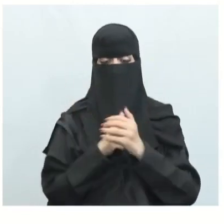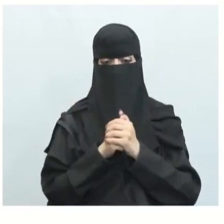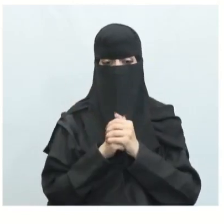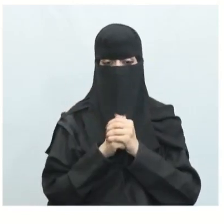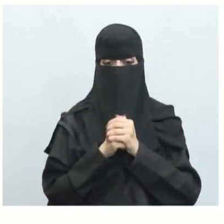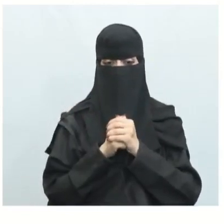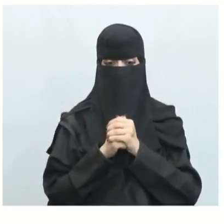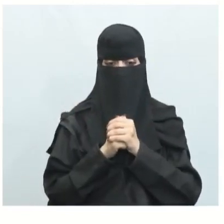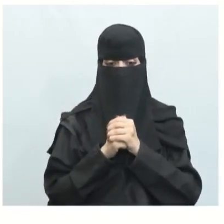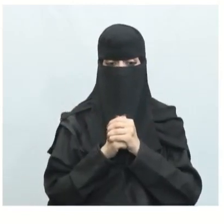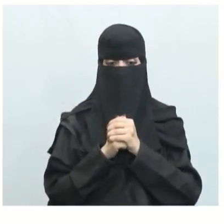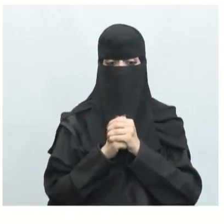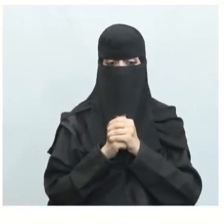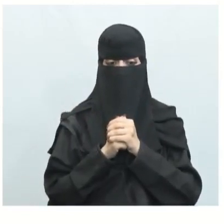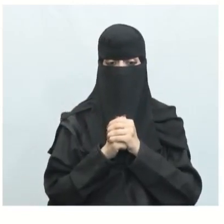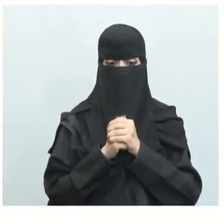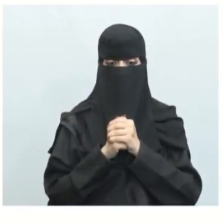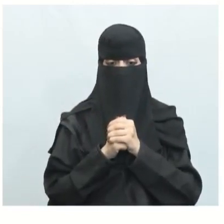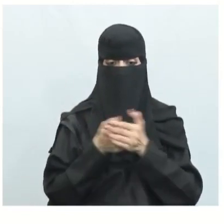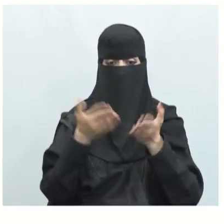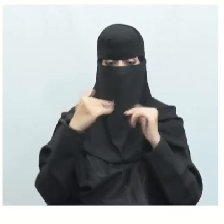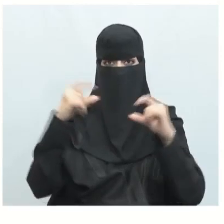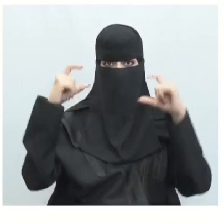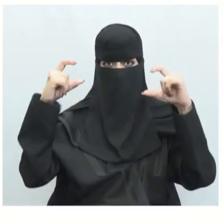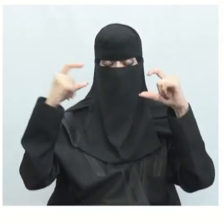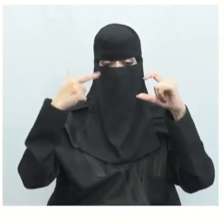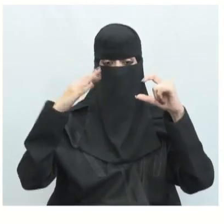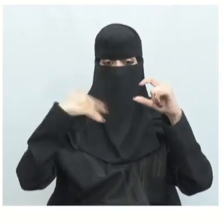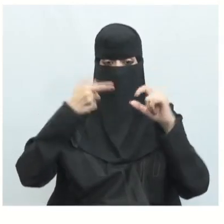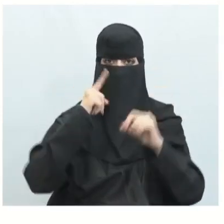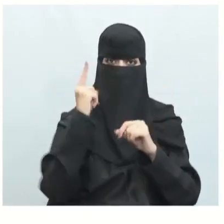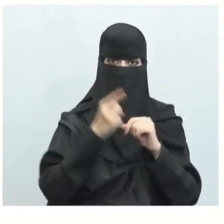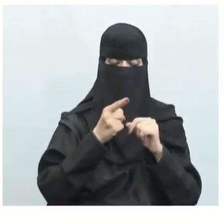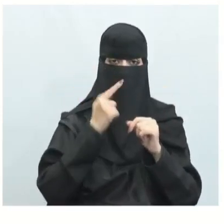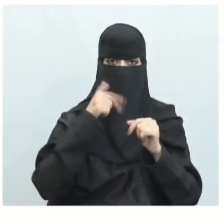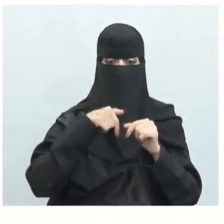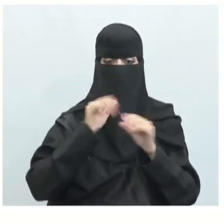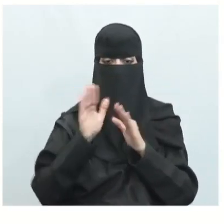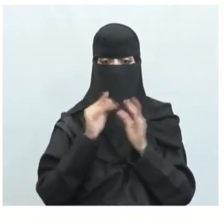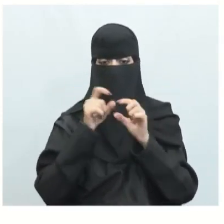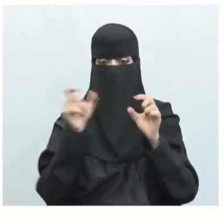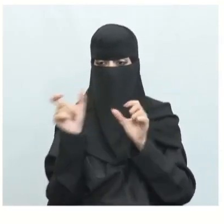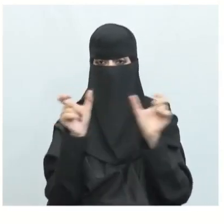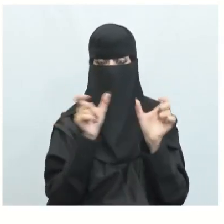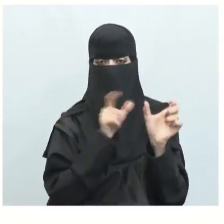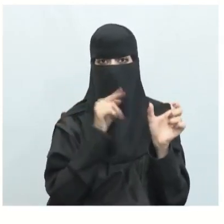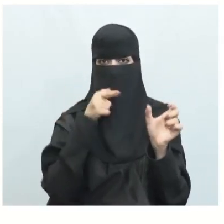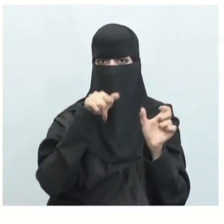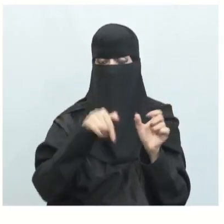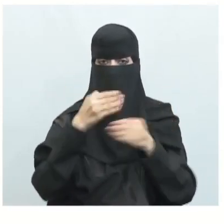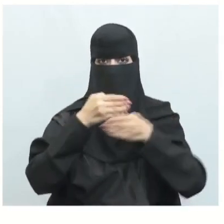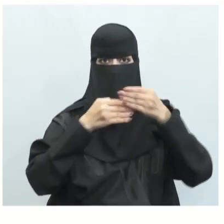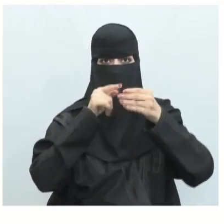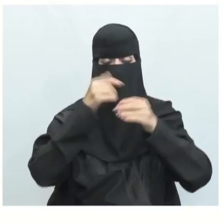كونتينس طبع للجمله كما هي بين علامتي تنصيص ثم ر طباعه ايش جريت اي ماي جراف بمعنى